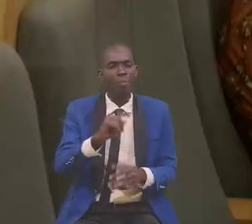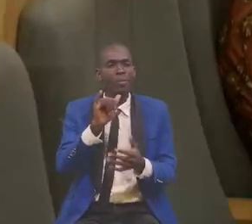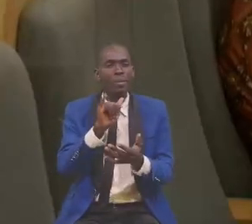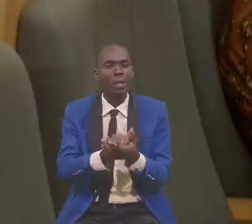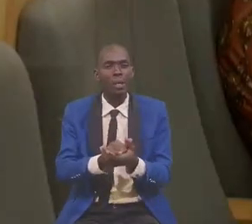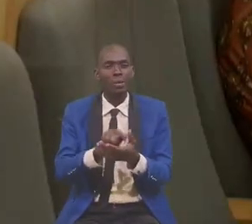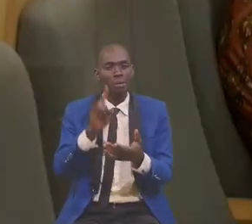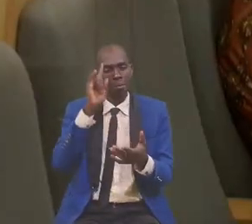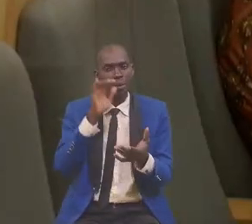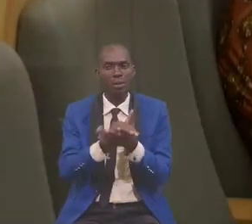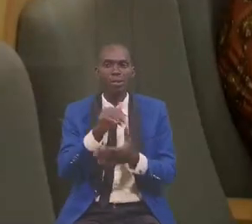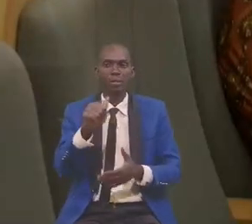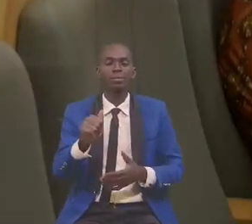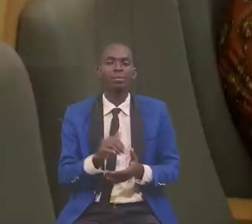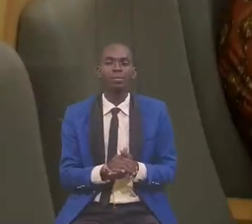Prêchez-moi.